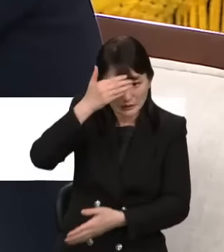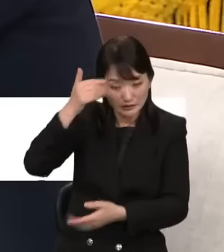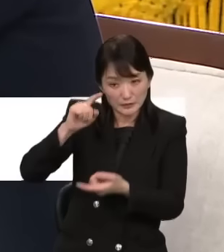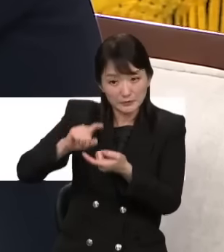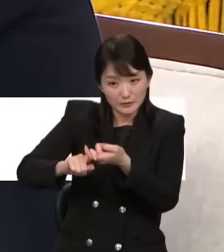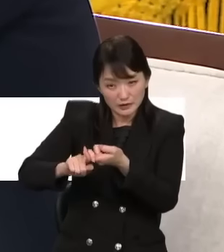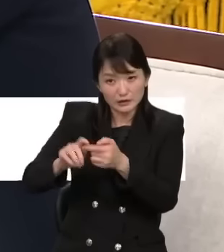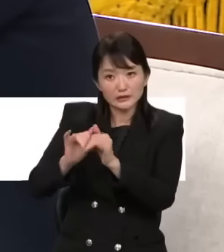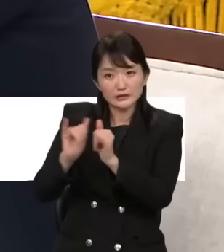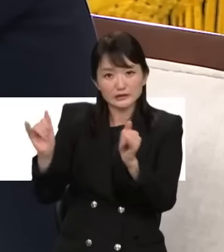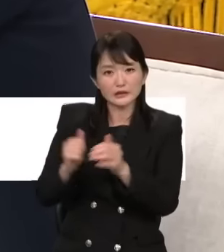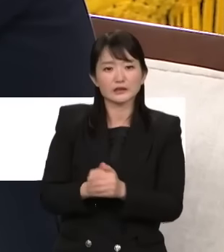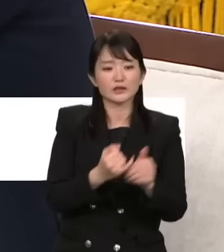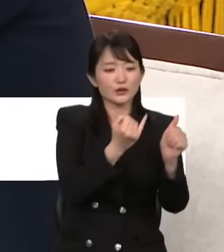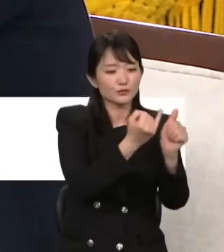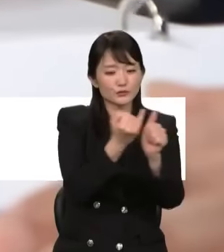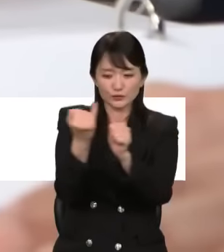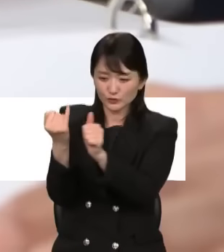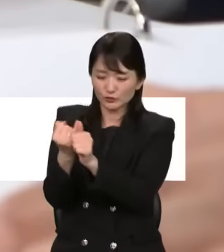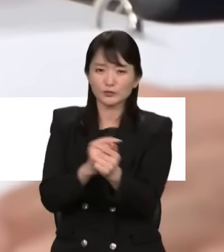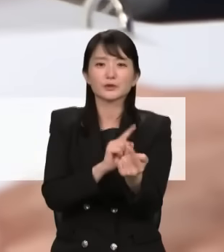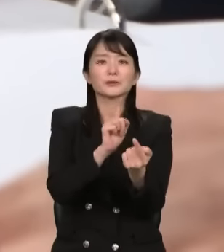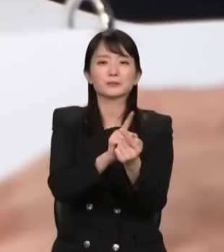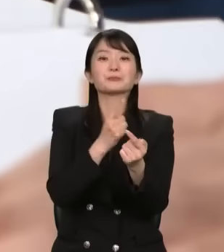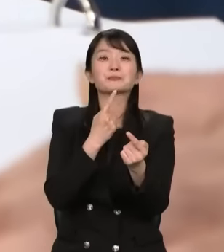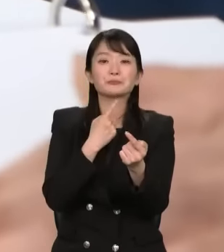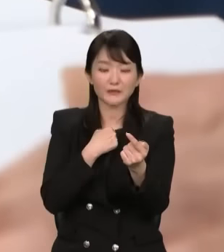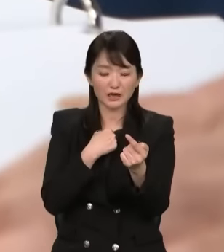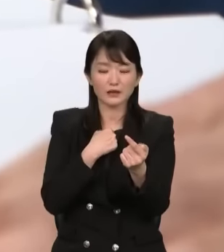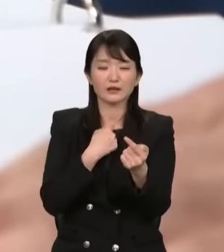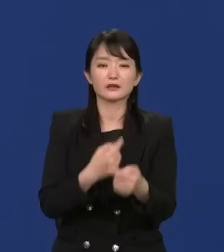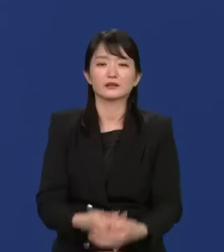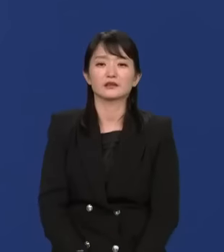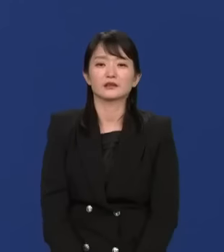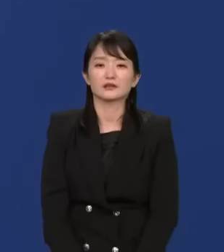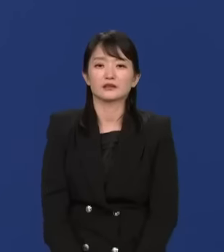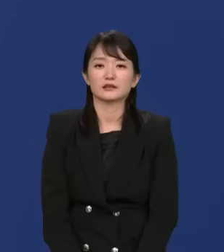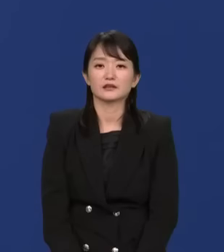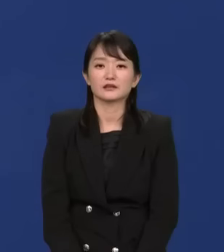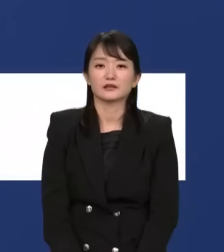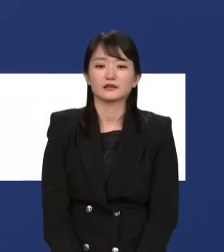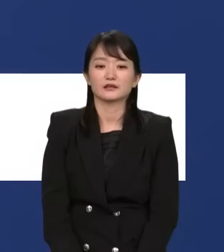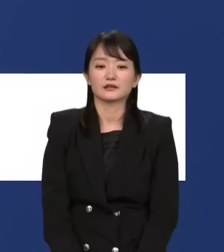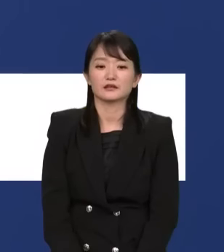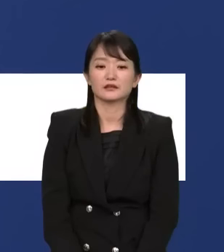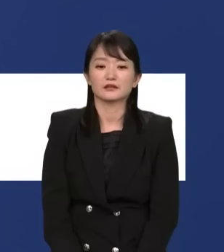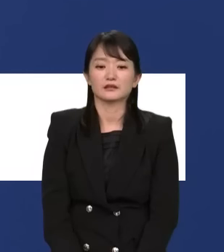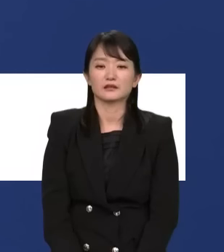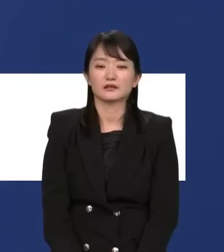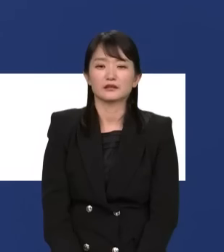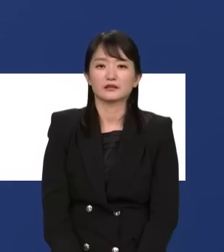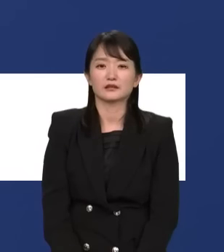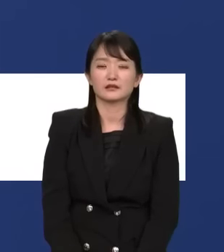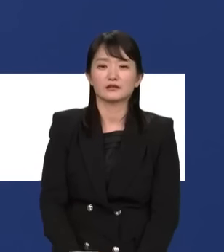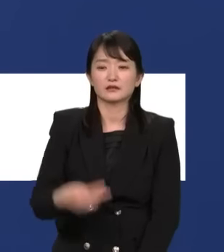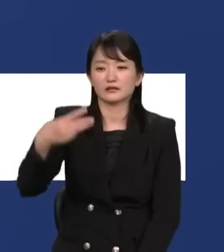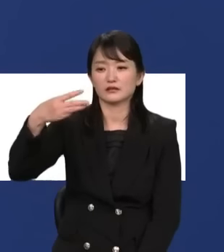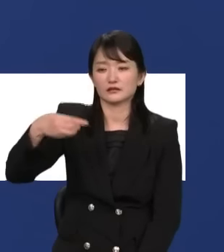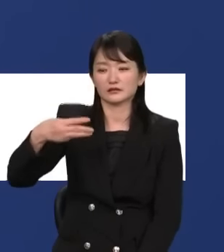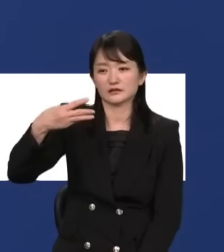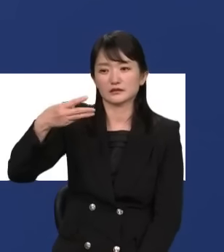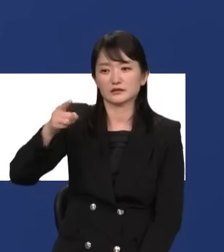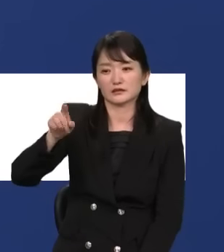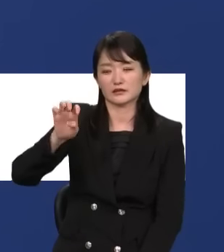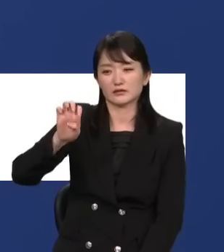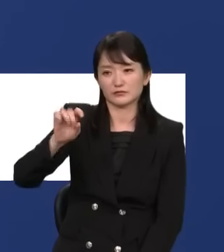부부 동반으로 만난 적이 있다고 구체적 사례도 언급했습니다. 측근이라고 하는 해거티